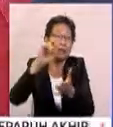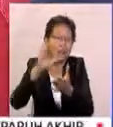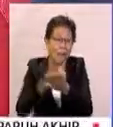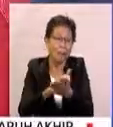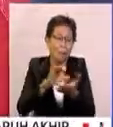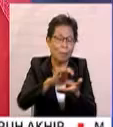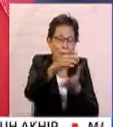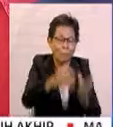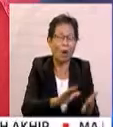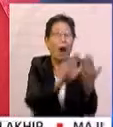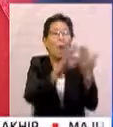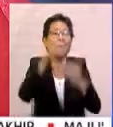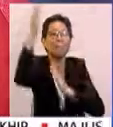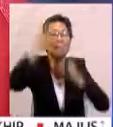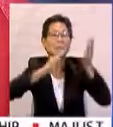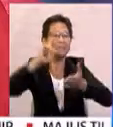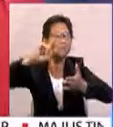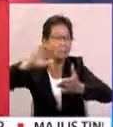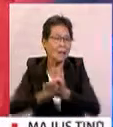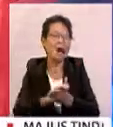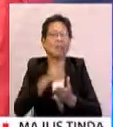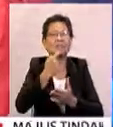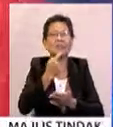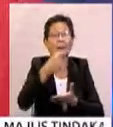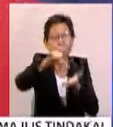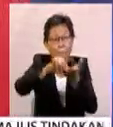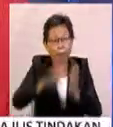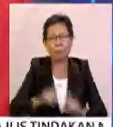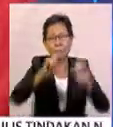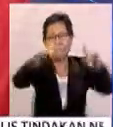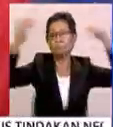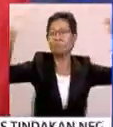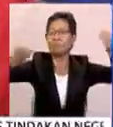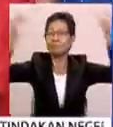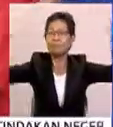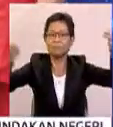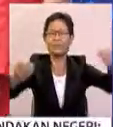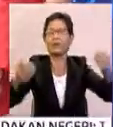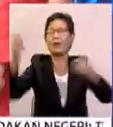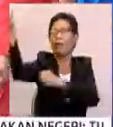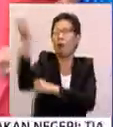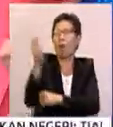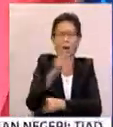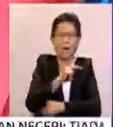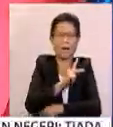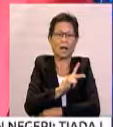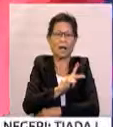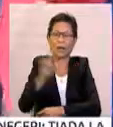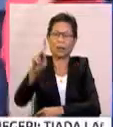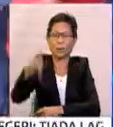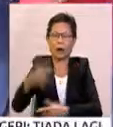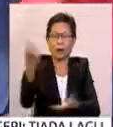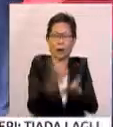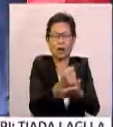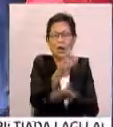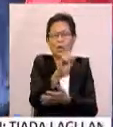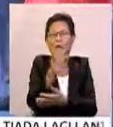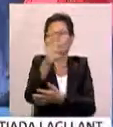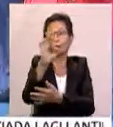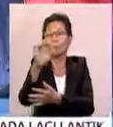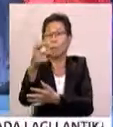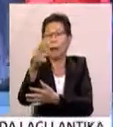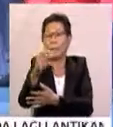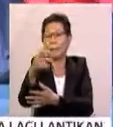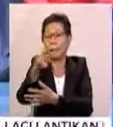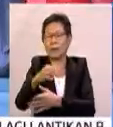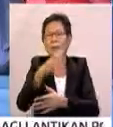Malaysia beliau memberitahu media selepas menghadiri Majlis persaraan ketua pengarah kastam Datuk Seri subrahani tasi di